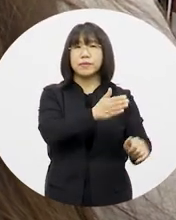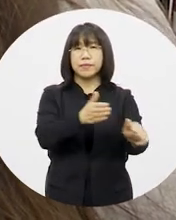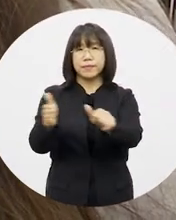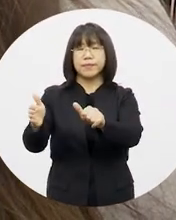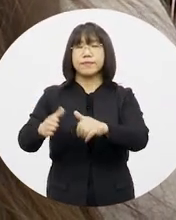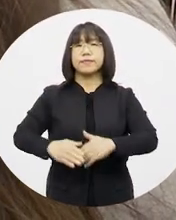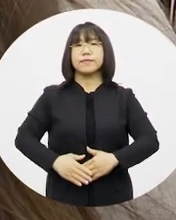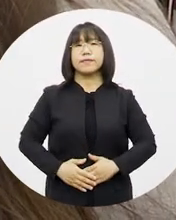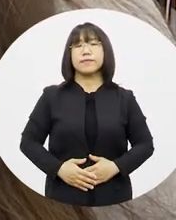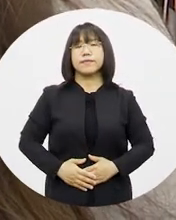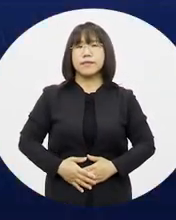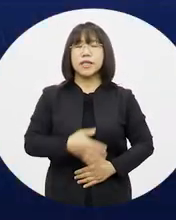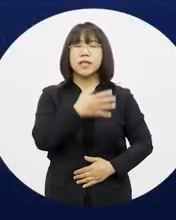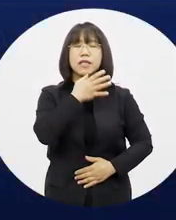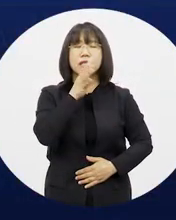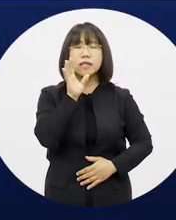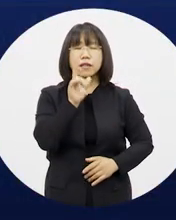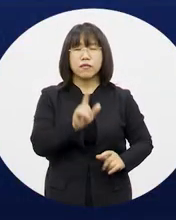됩니다.